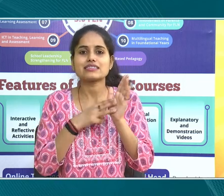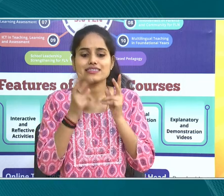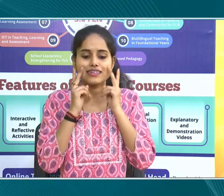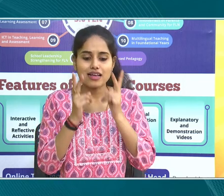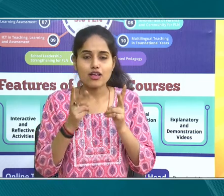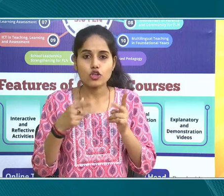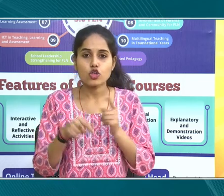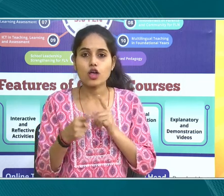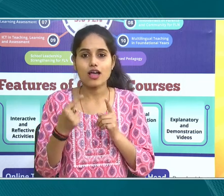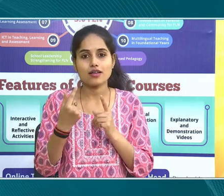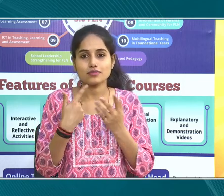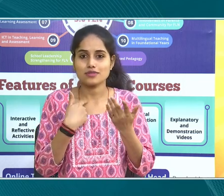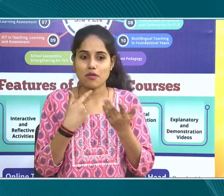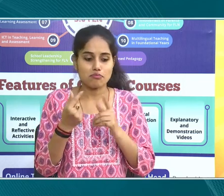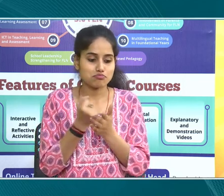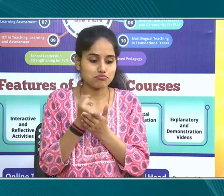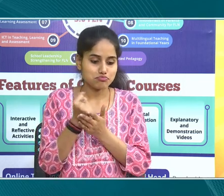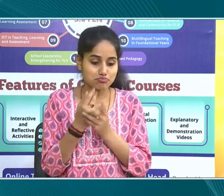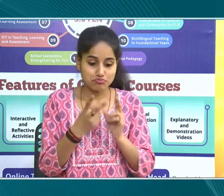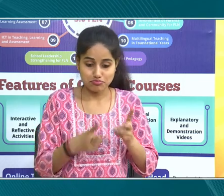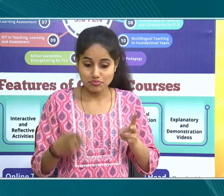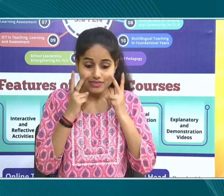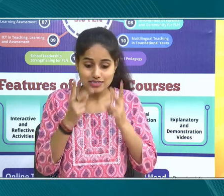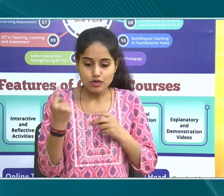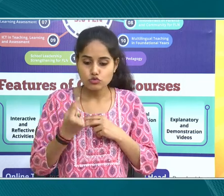वाली है तो मजा तो आना ही है